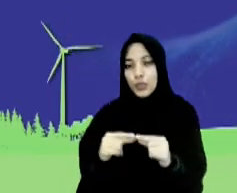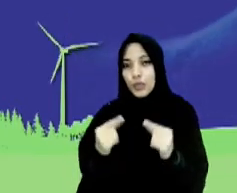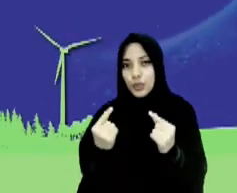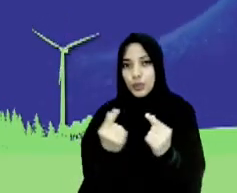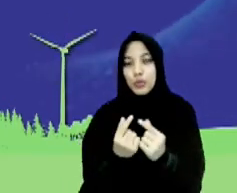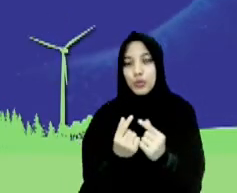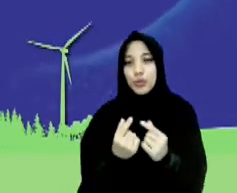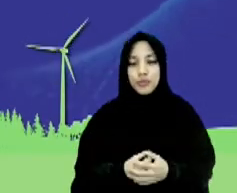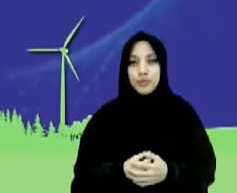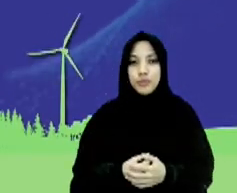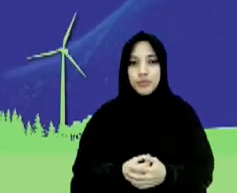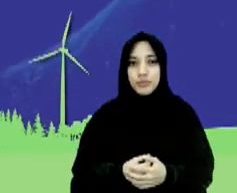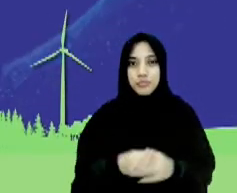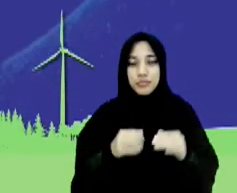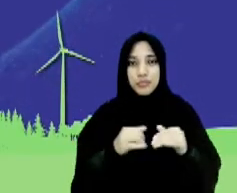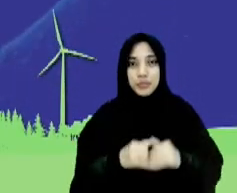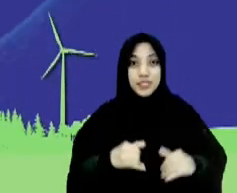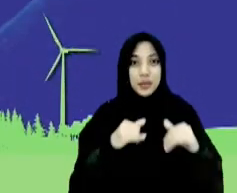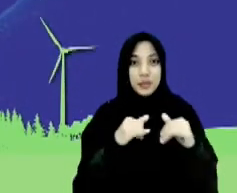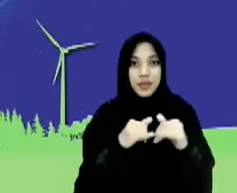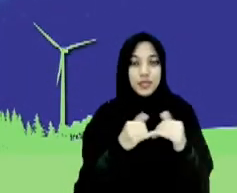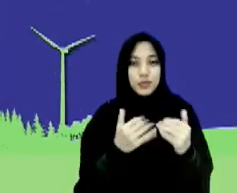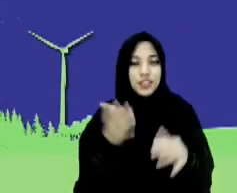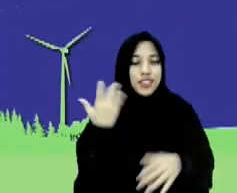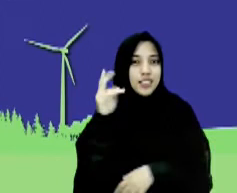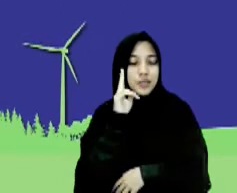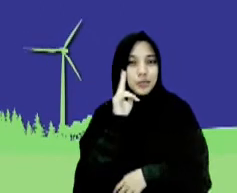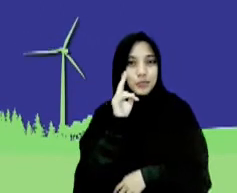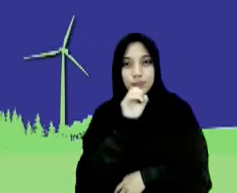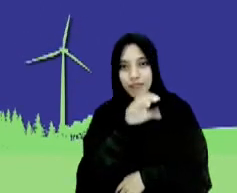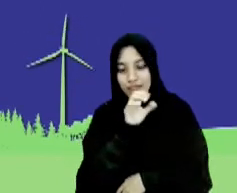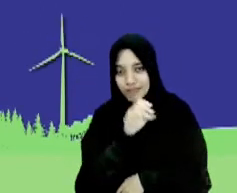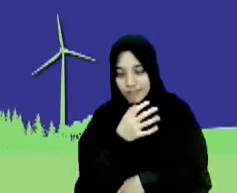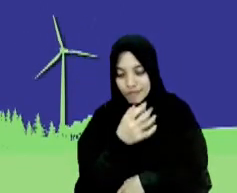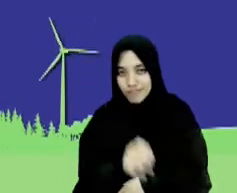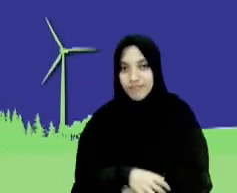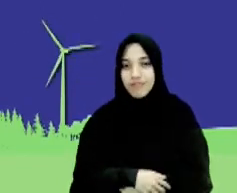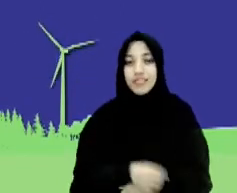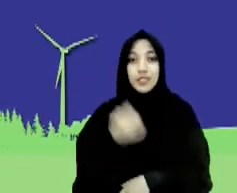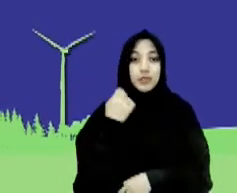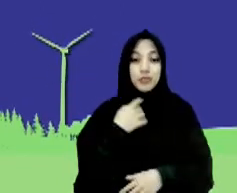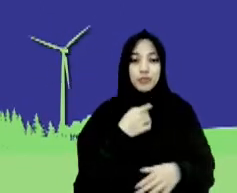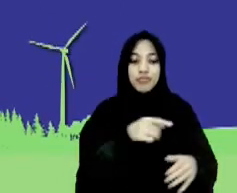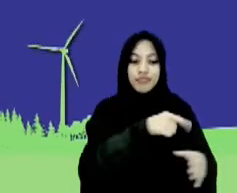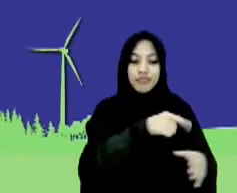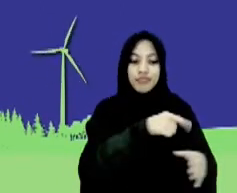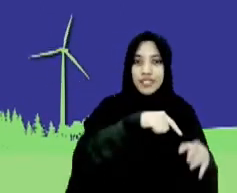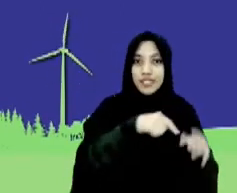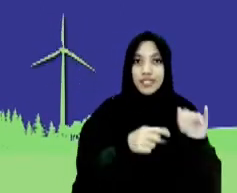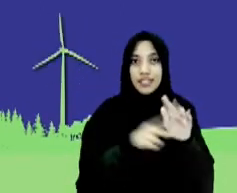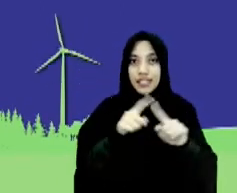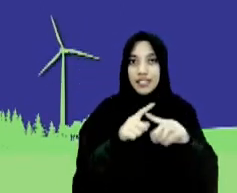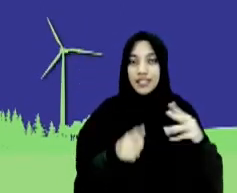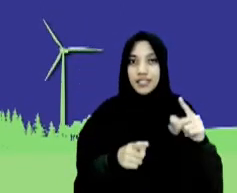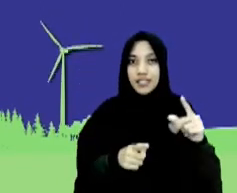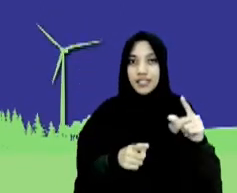sbr together yang Ibu sampaikan tadi Nah untuk internal HSBC sendiri apakah ada